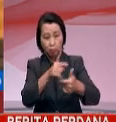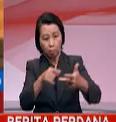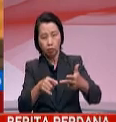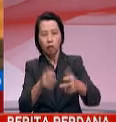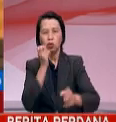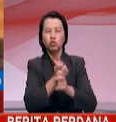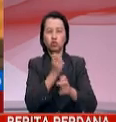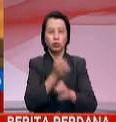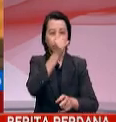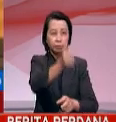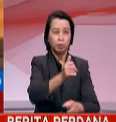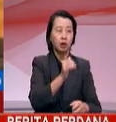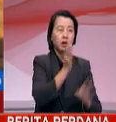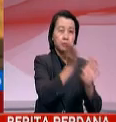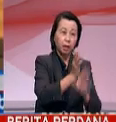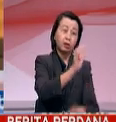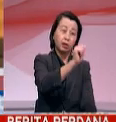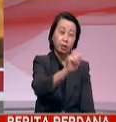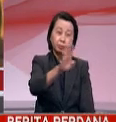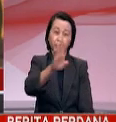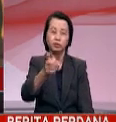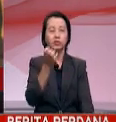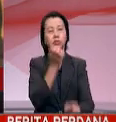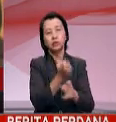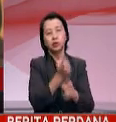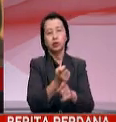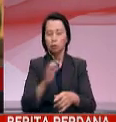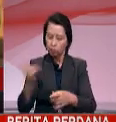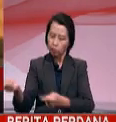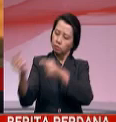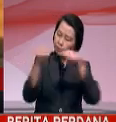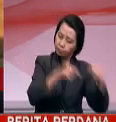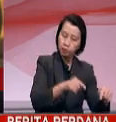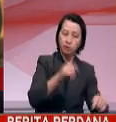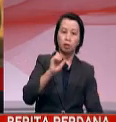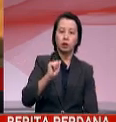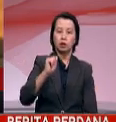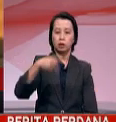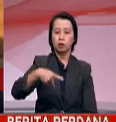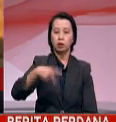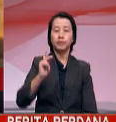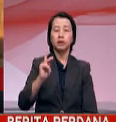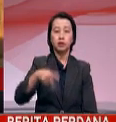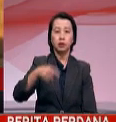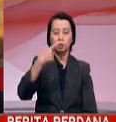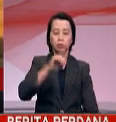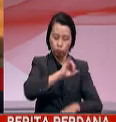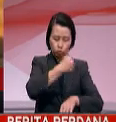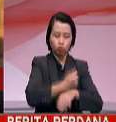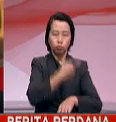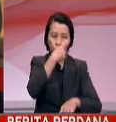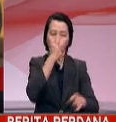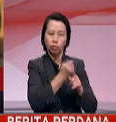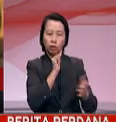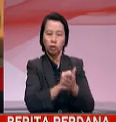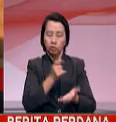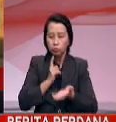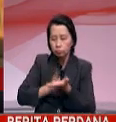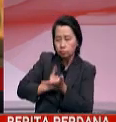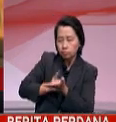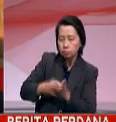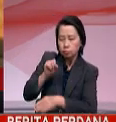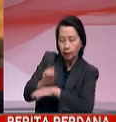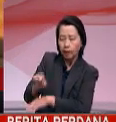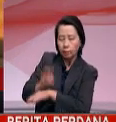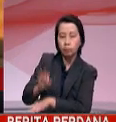pergi kepada bank A, bank B, bank C dan sebagainya, datang kepada AKPK. Memang kami ditubuhkan untuk tujuan begitu, untuk menjadi pembelah cara bagi tuan-tuan